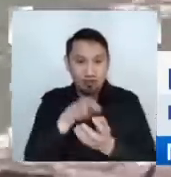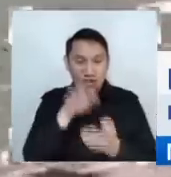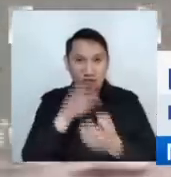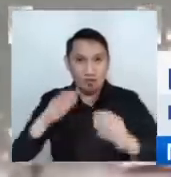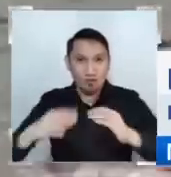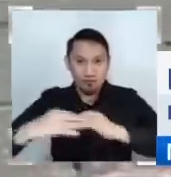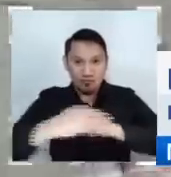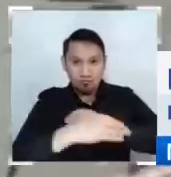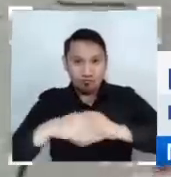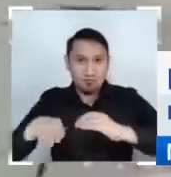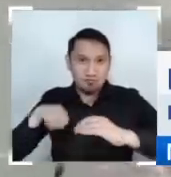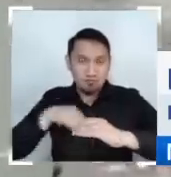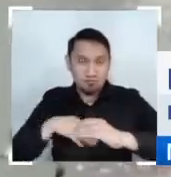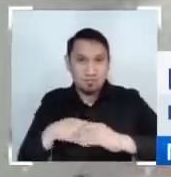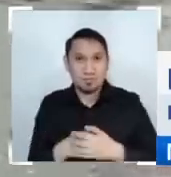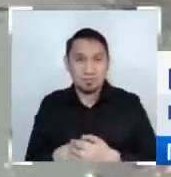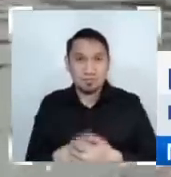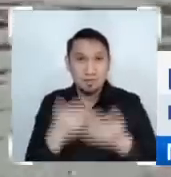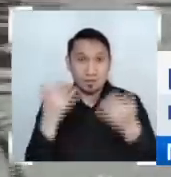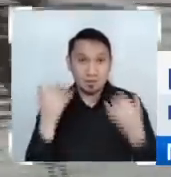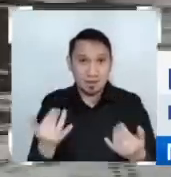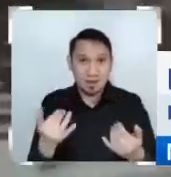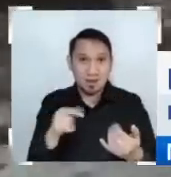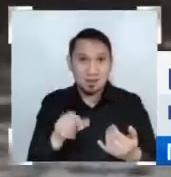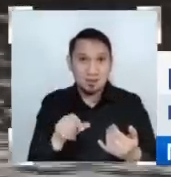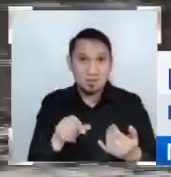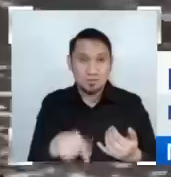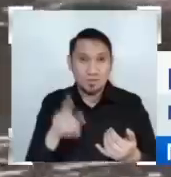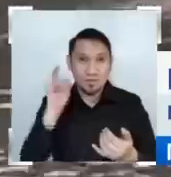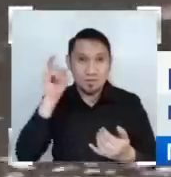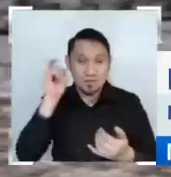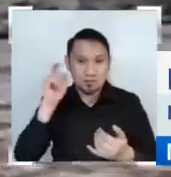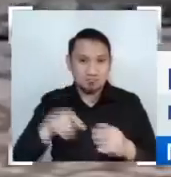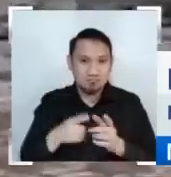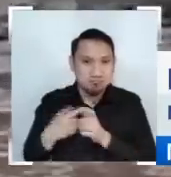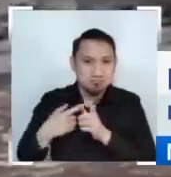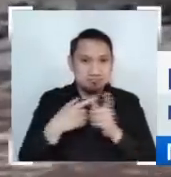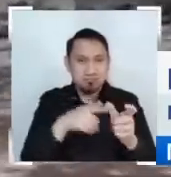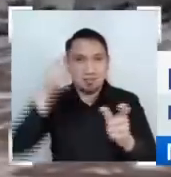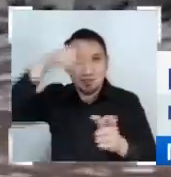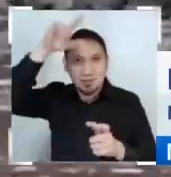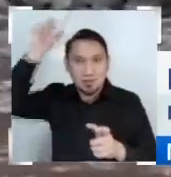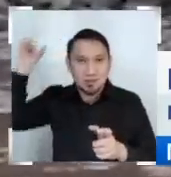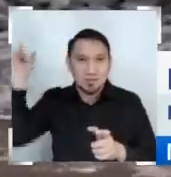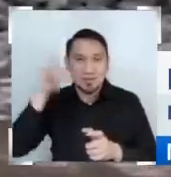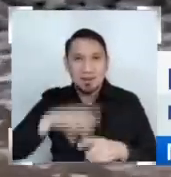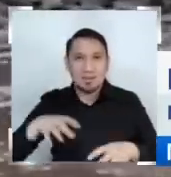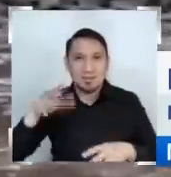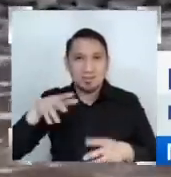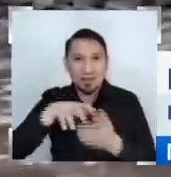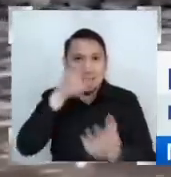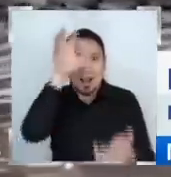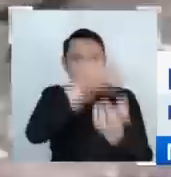hipo. Nang makahanap ng buwelo, kumaripas ng takbo ang leon habang sinusubukan siyang sakmalin ang mga buhaya.